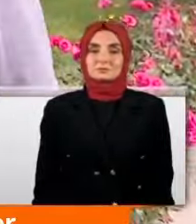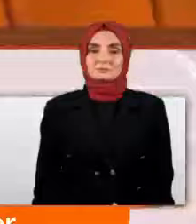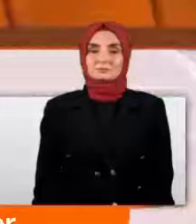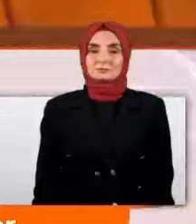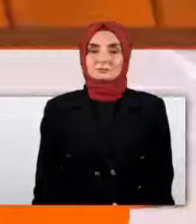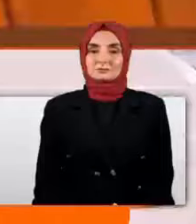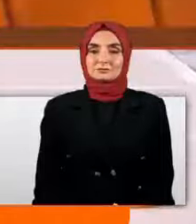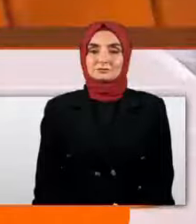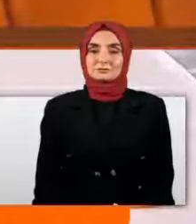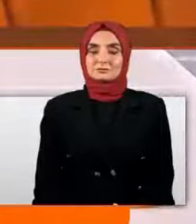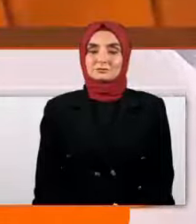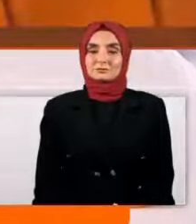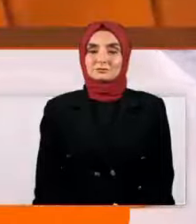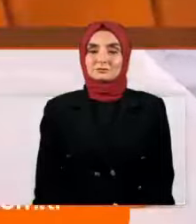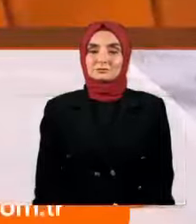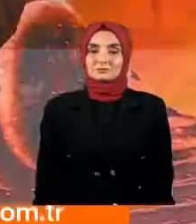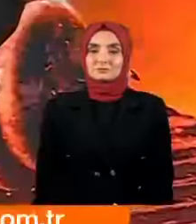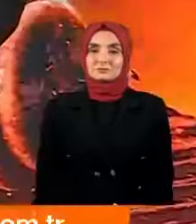ediyoruz.